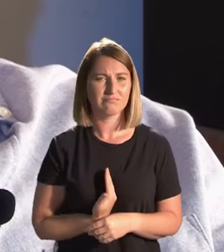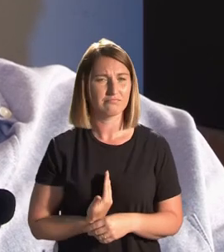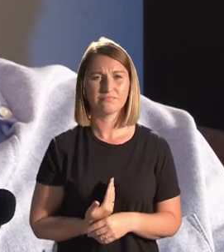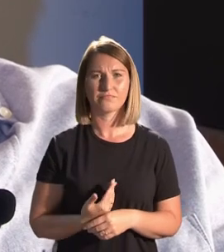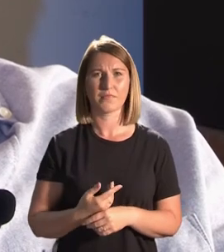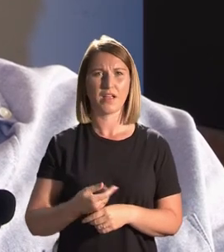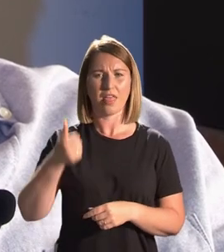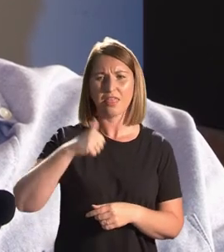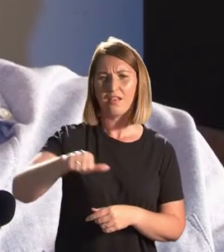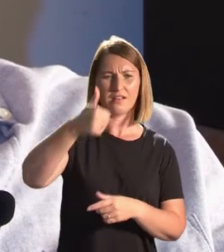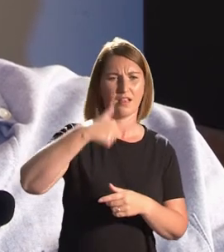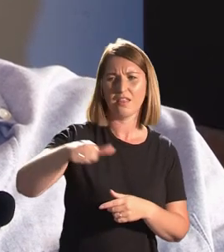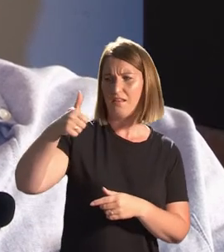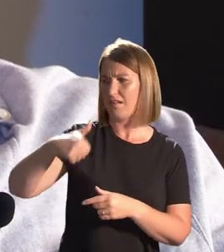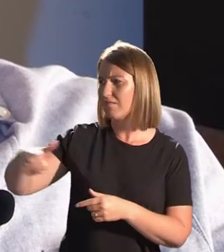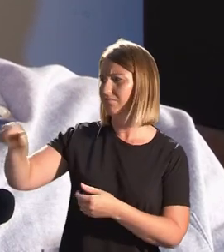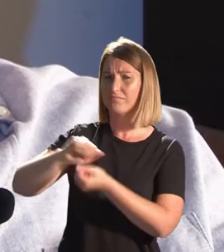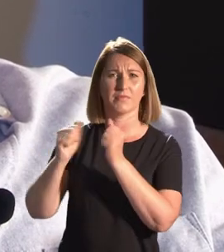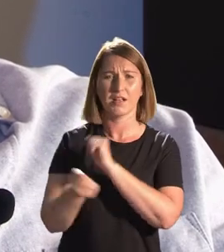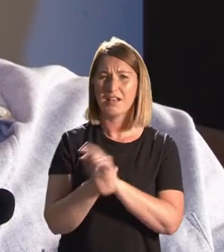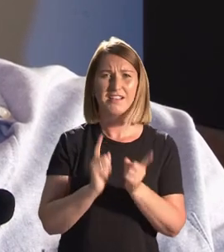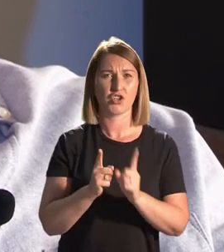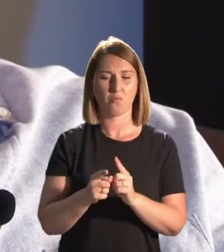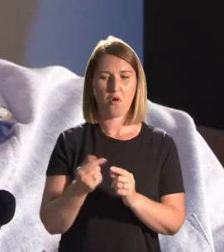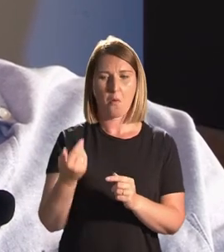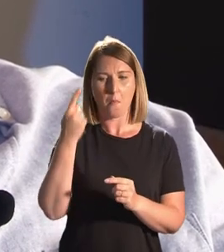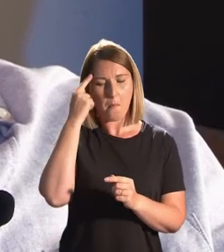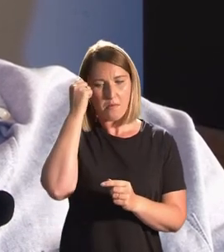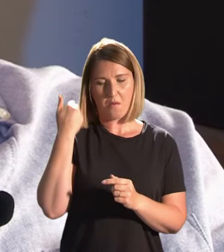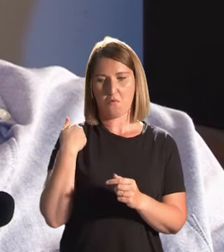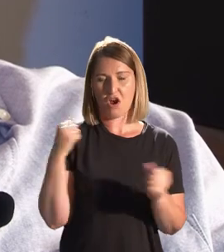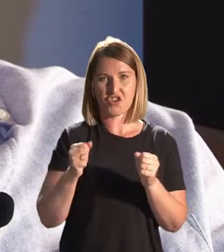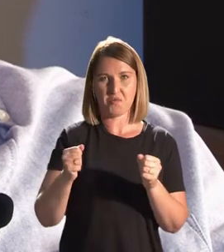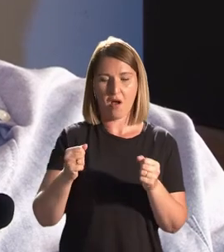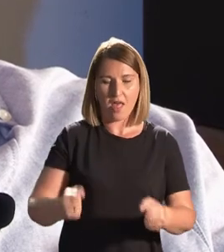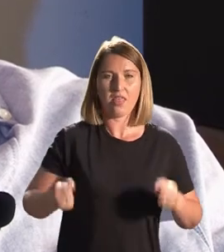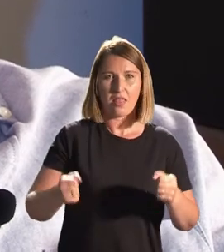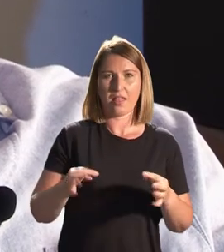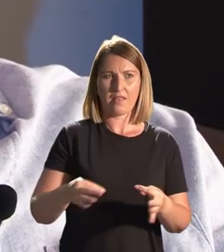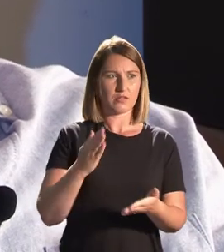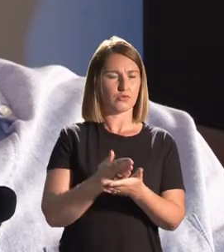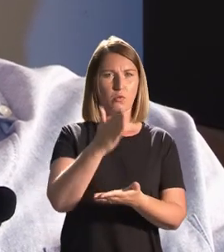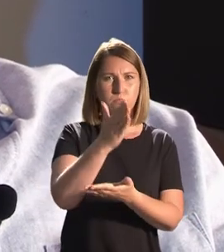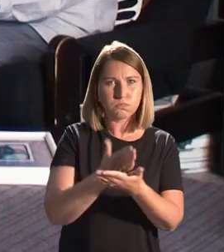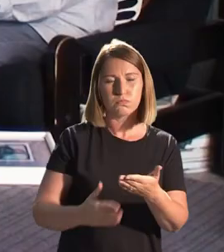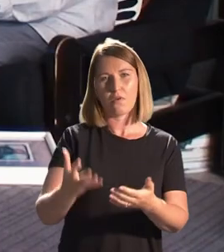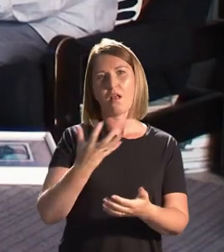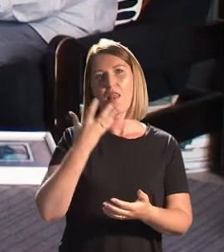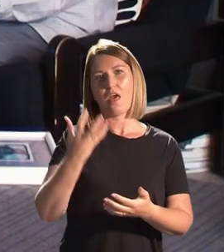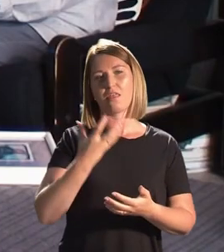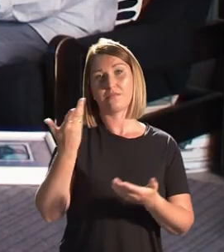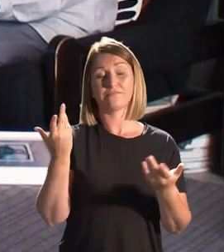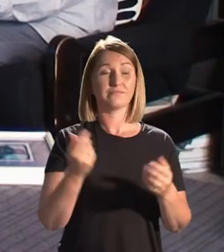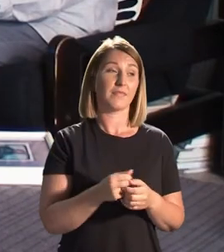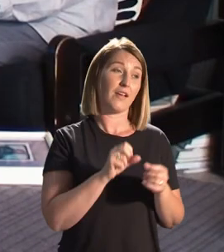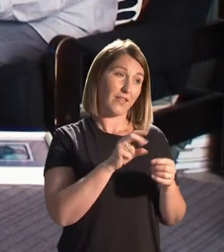mijają, że trudno się połapać. No była zima, jeździłem na nartach, a tu już pół lata. No taka